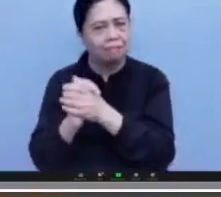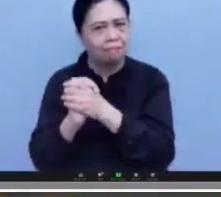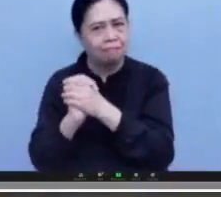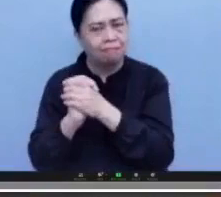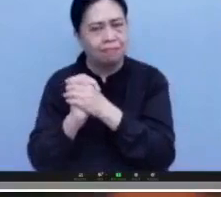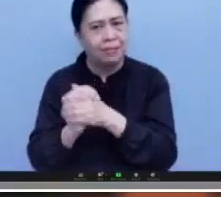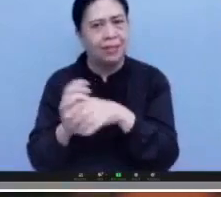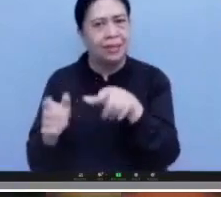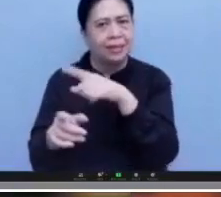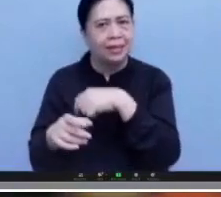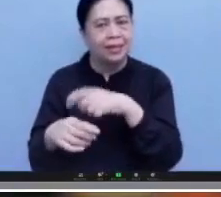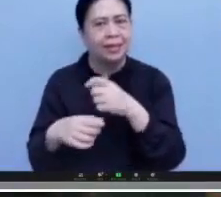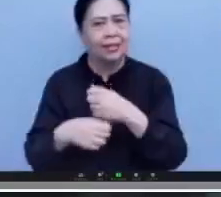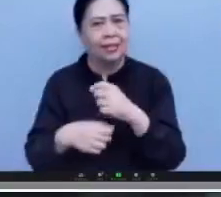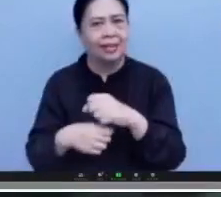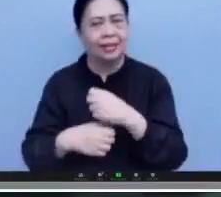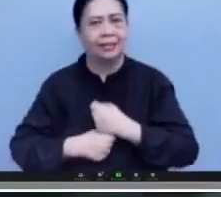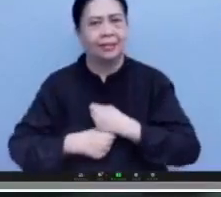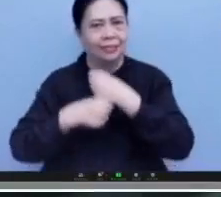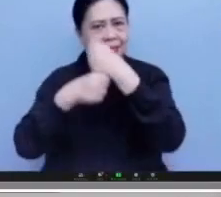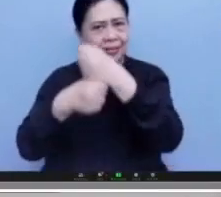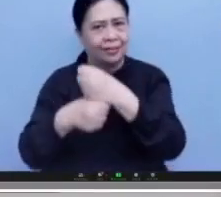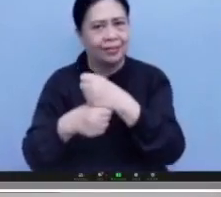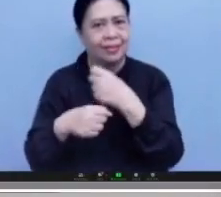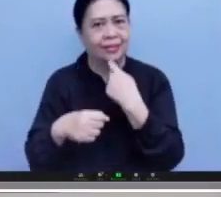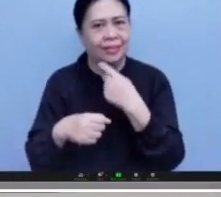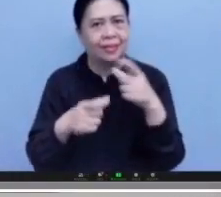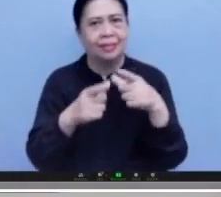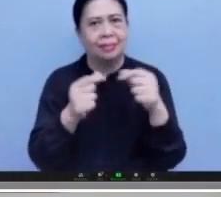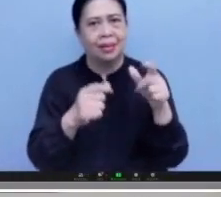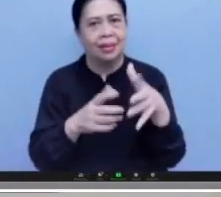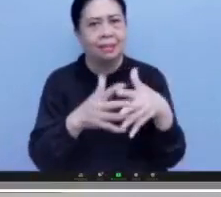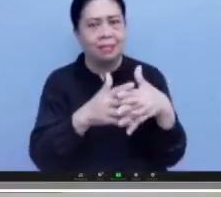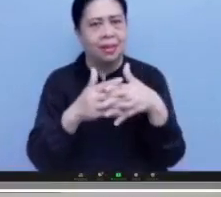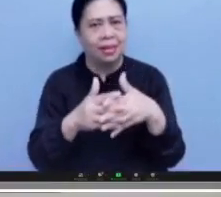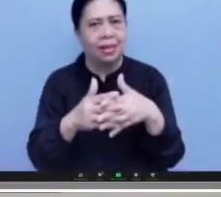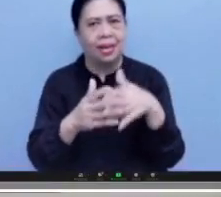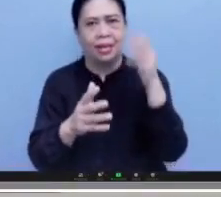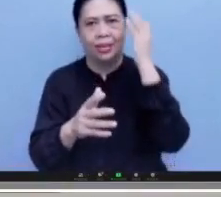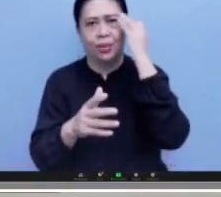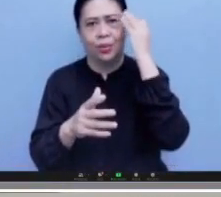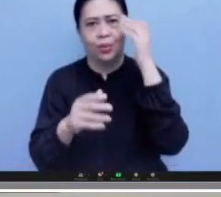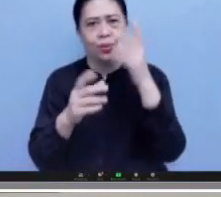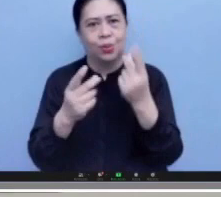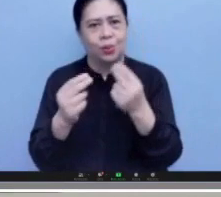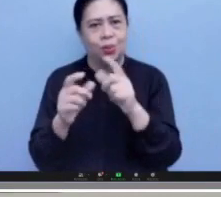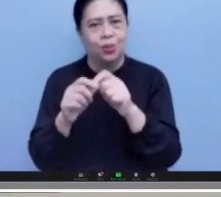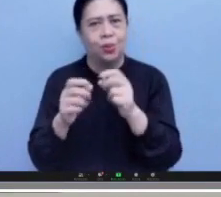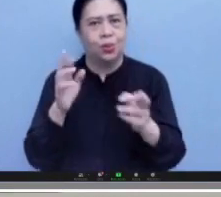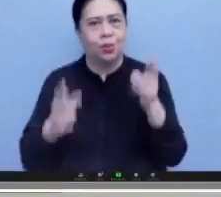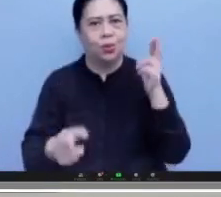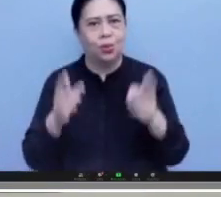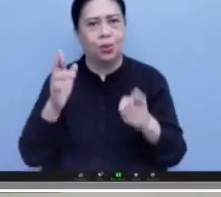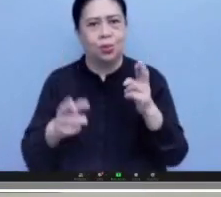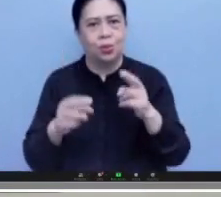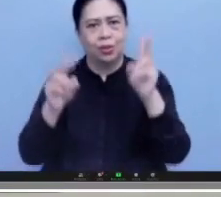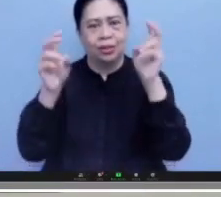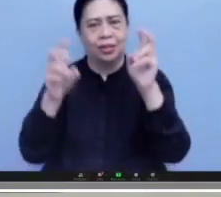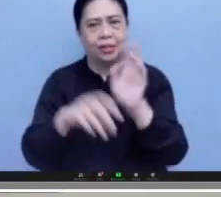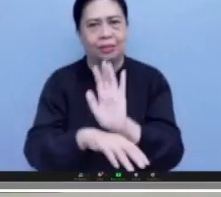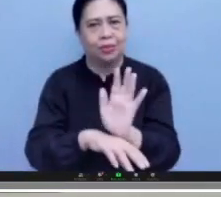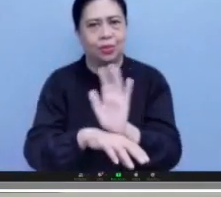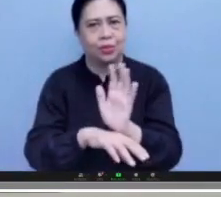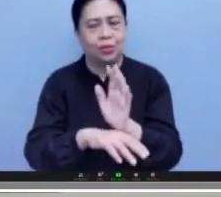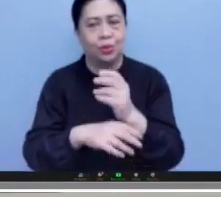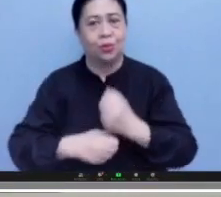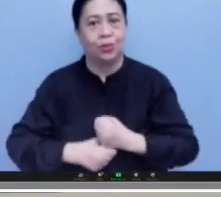ng sci-fi series. Mga bansang Japan at Amerika raw ang kilala sa paggawa ng mga robot-themed show. Ang Voltes 5 Legacy